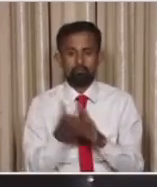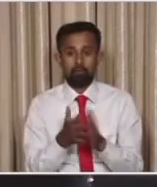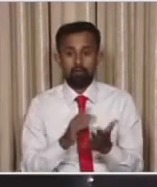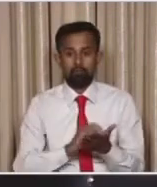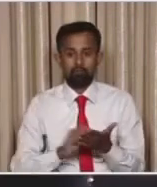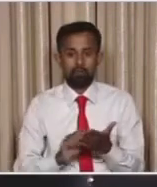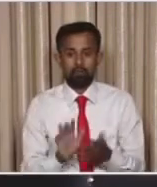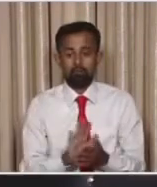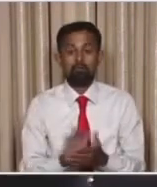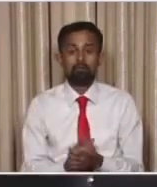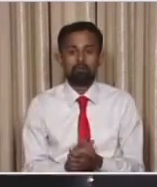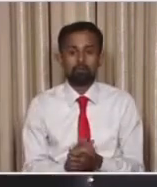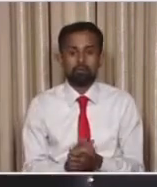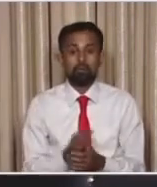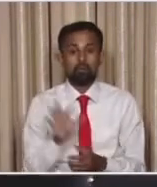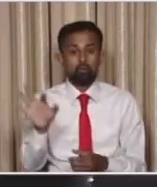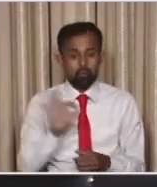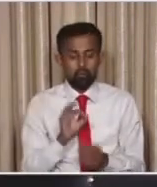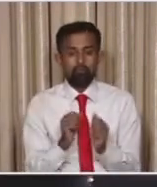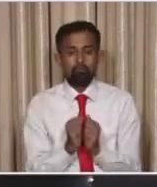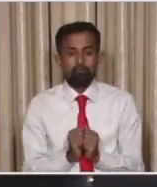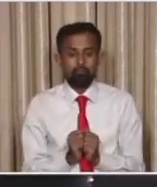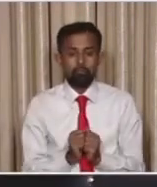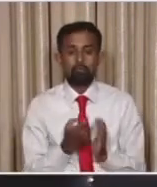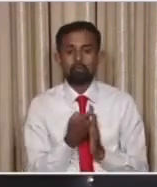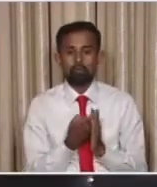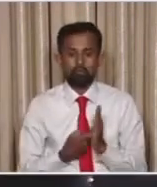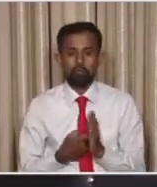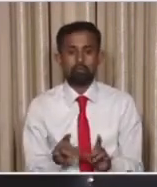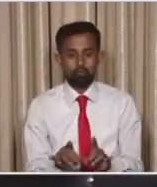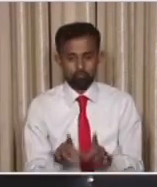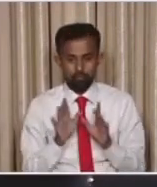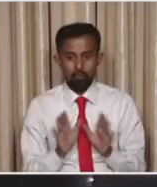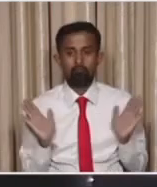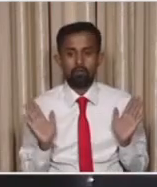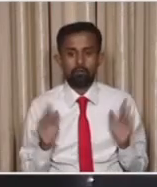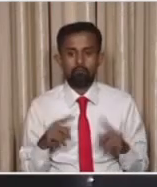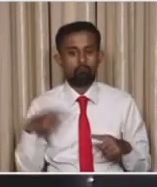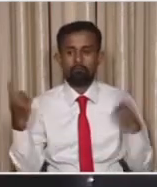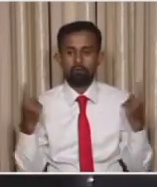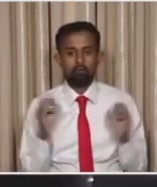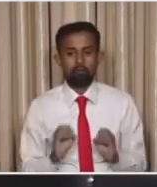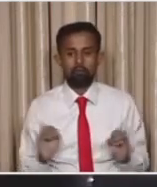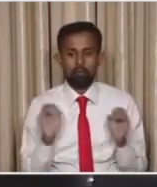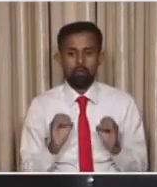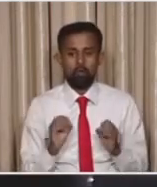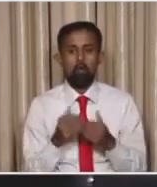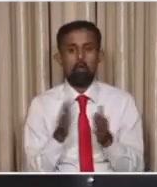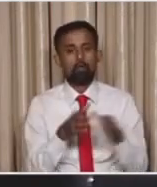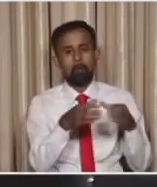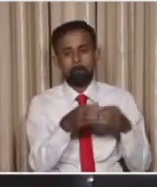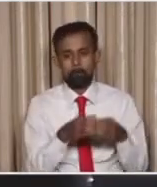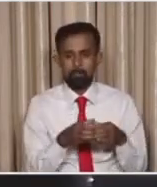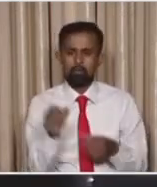ගත වෙන්නේ. එතකොට ඒ තෝරා ගැනීමේ කටයුත්ත ඒ නිර්ණායකවලට අනුව මිසක් වෙන කොහොමත් නෙමෙයි. ඒක ඕනම් පක්ෂයක කෙනෙකුට